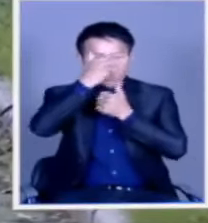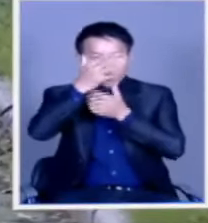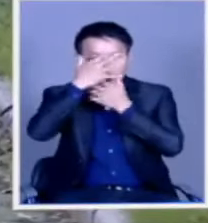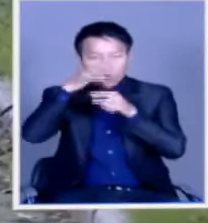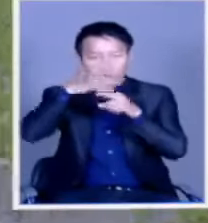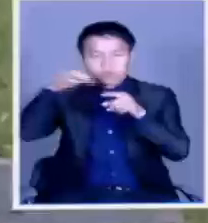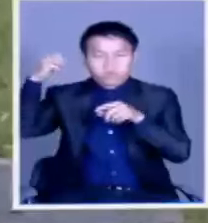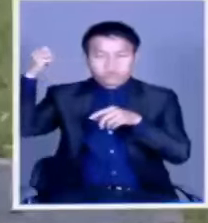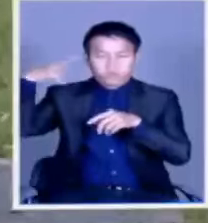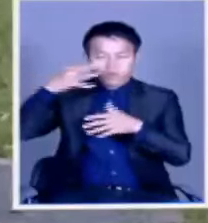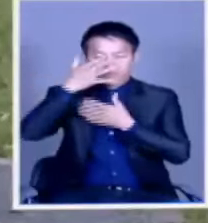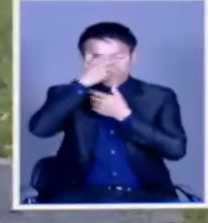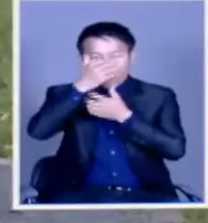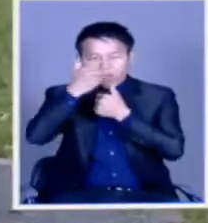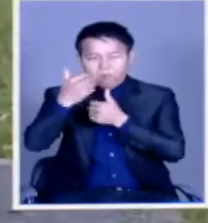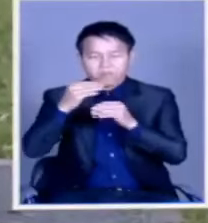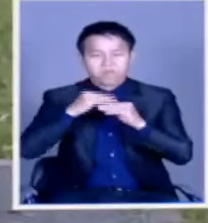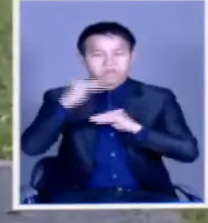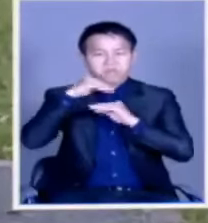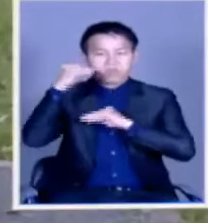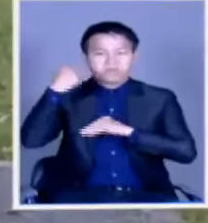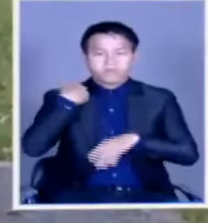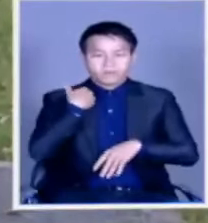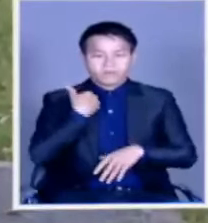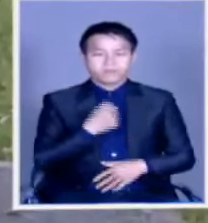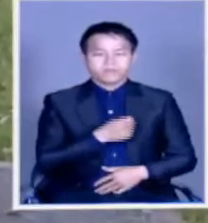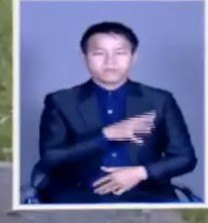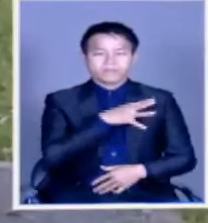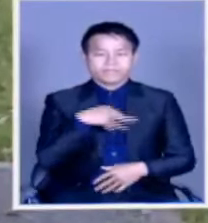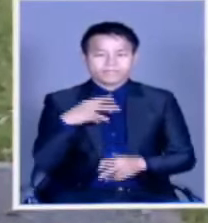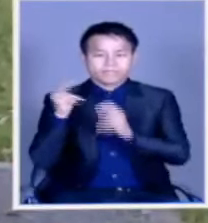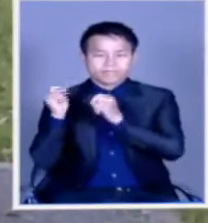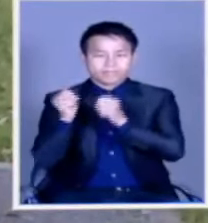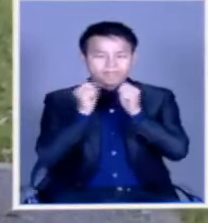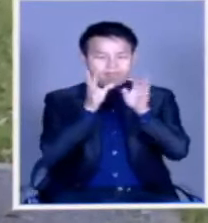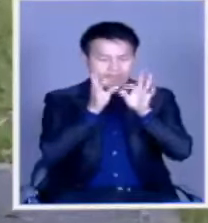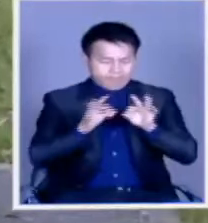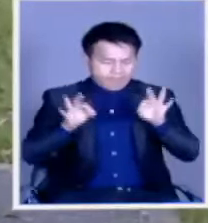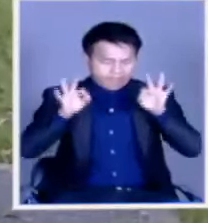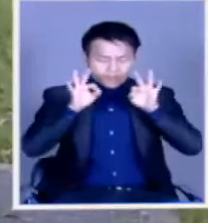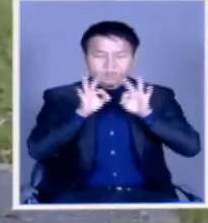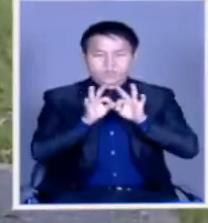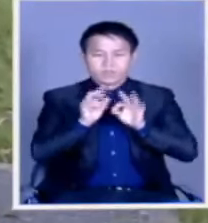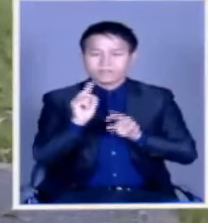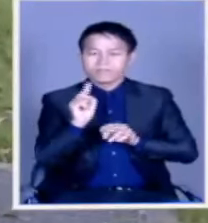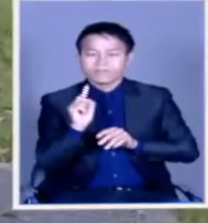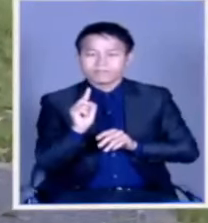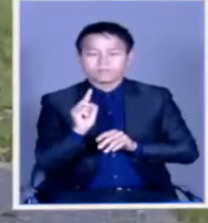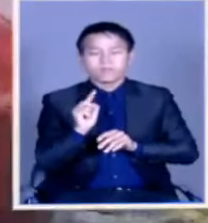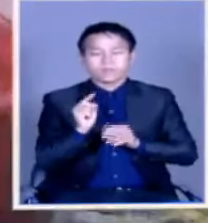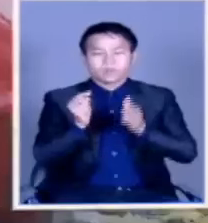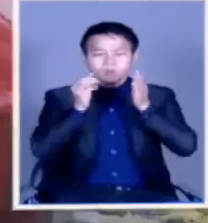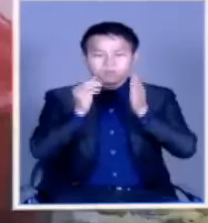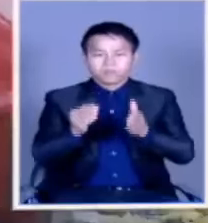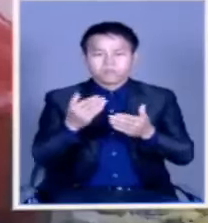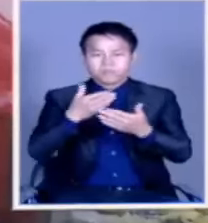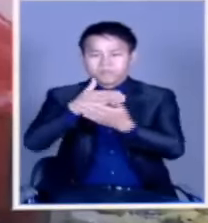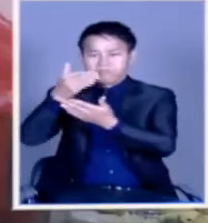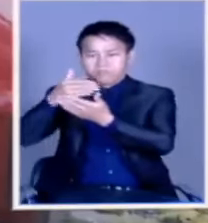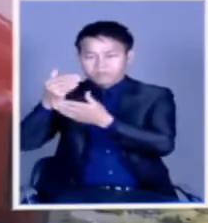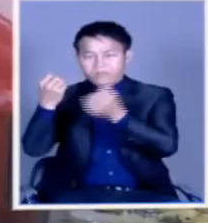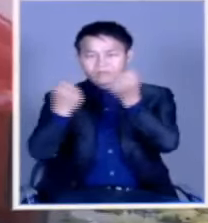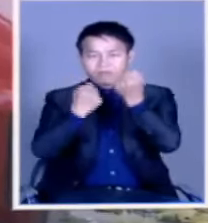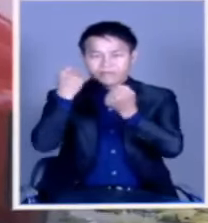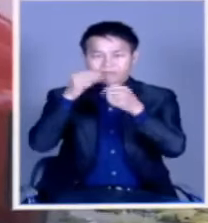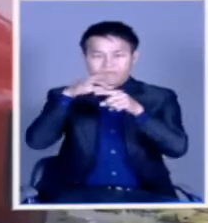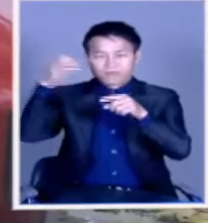ถไฟฟ้านับมือนับเพิ่มขึ้นหนึ่งในนโยบายที่สำคัญแม่นนโยบายต่อผู้นำเข้าและจำหน่ายรถไฟฟ้